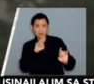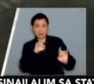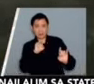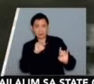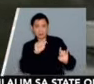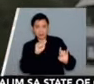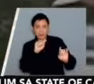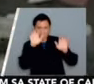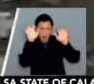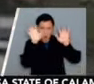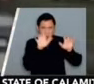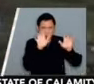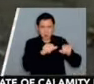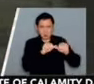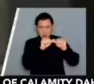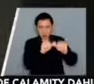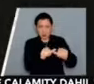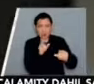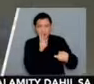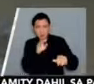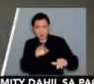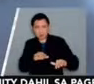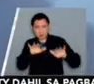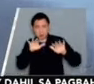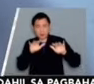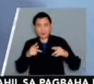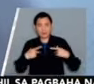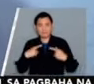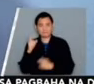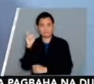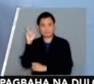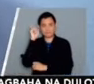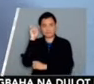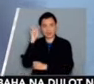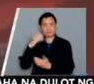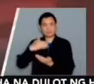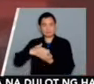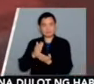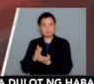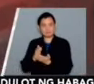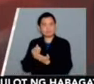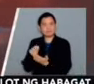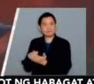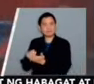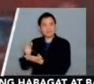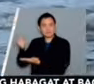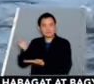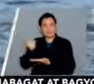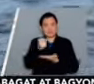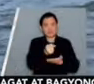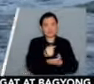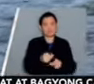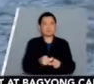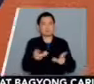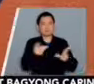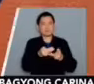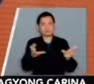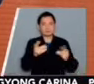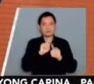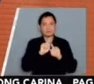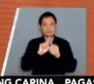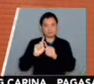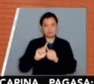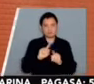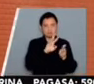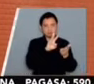response fund na gagamitin pantulong sa lahat na maapektado ng baha at matitinding pag-ulan sa NCR. Pinaiiral na rin